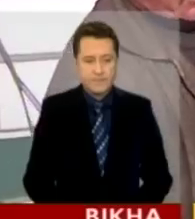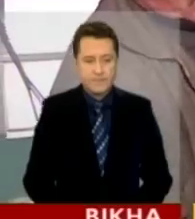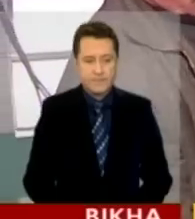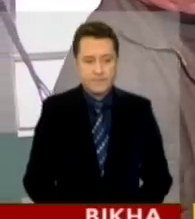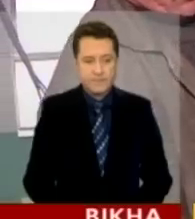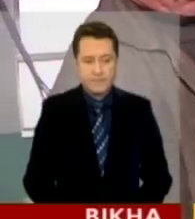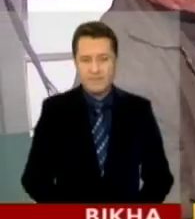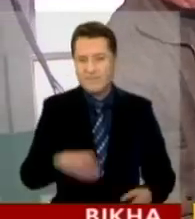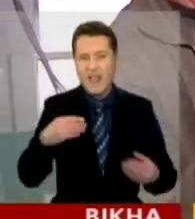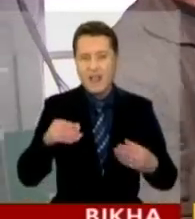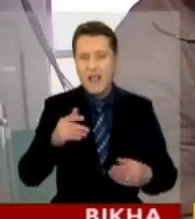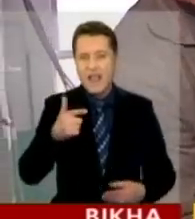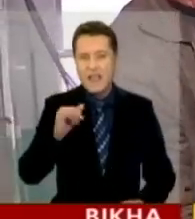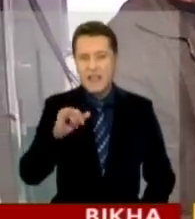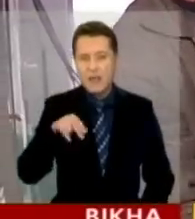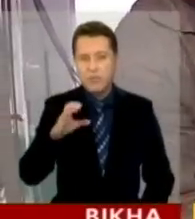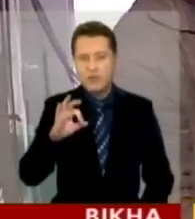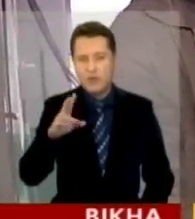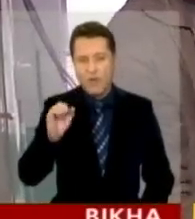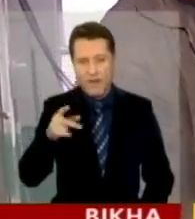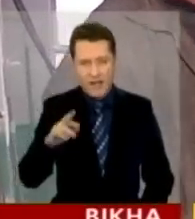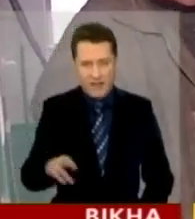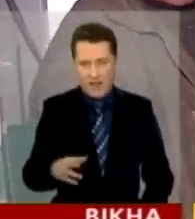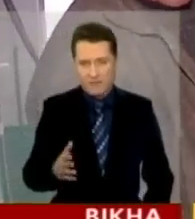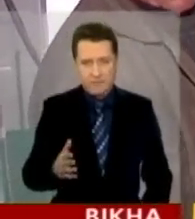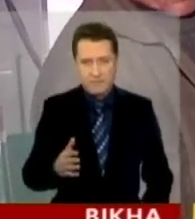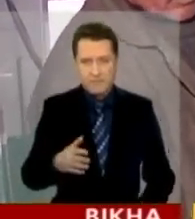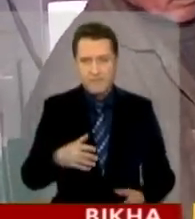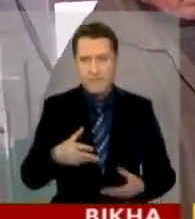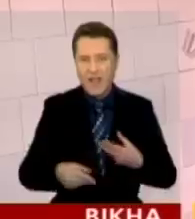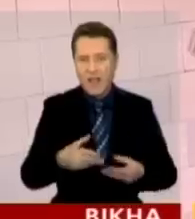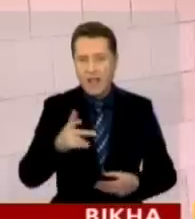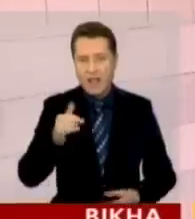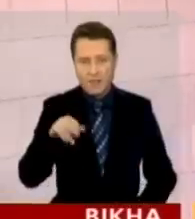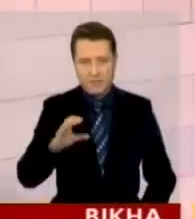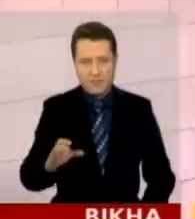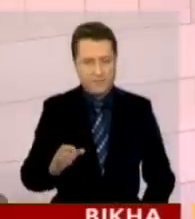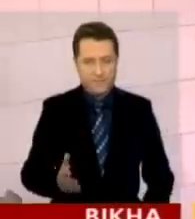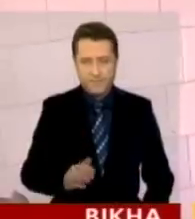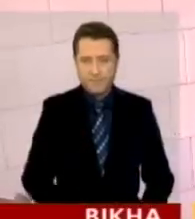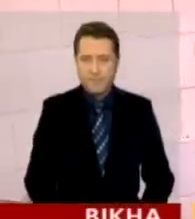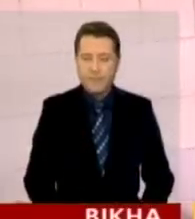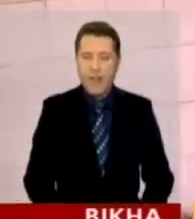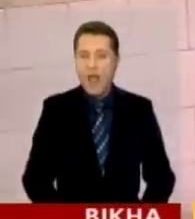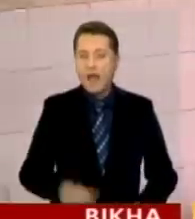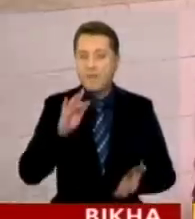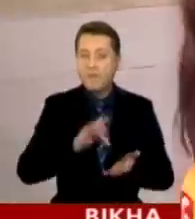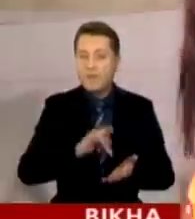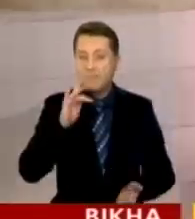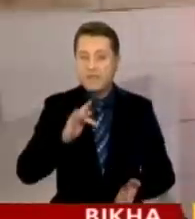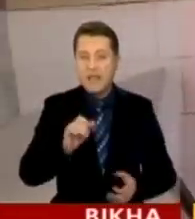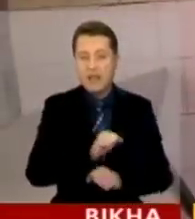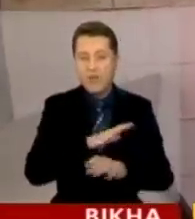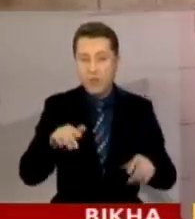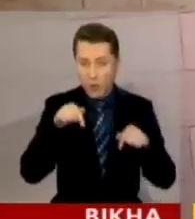Та гіпсова, що ж ви хочете? Та не стіна тут була, тут гіпсова була. Епіцентр вибуху, за попередньою